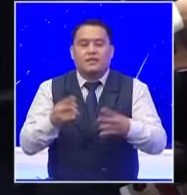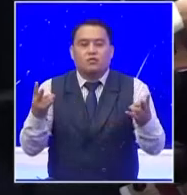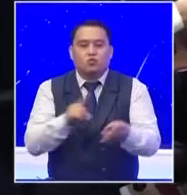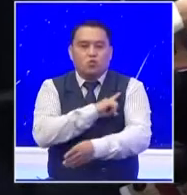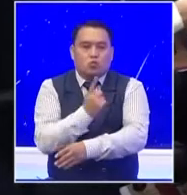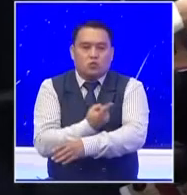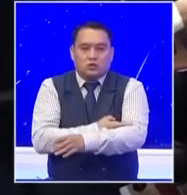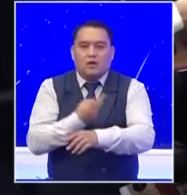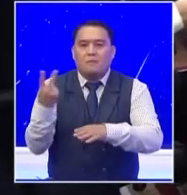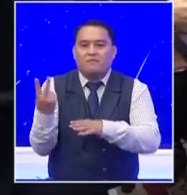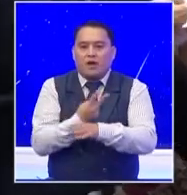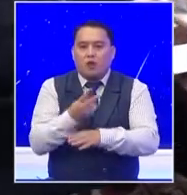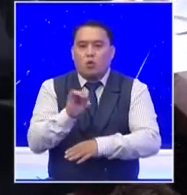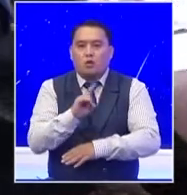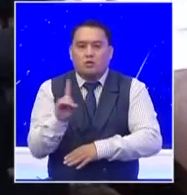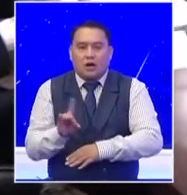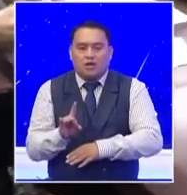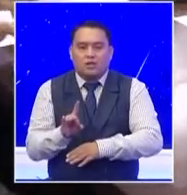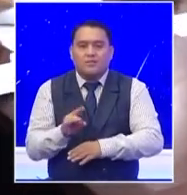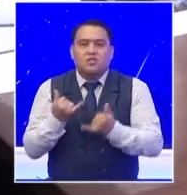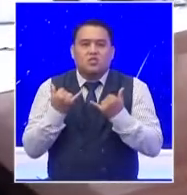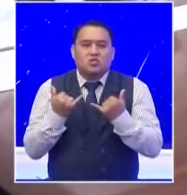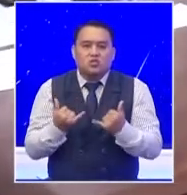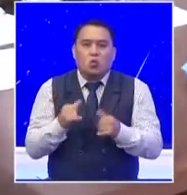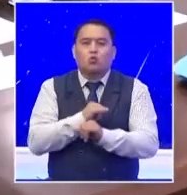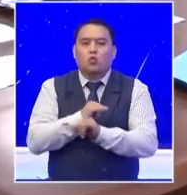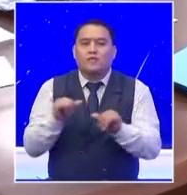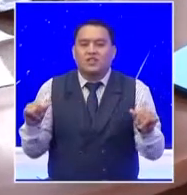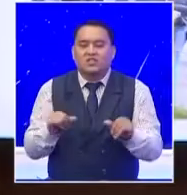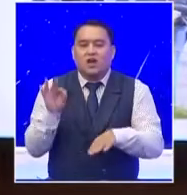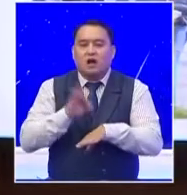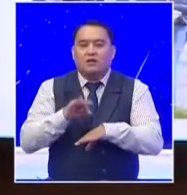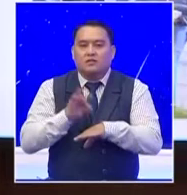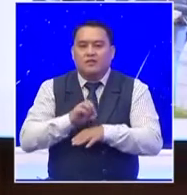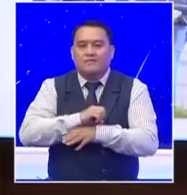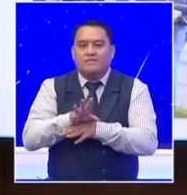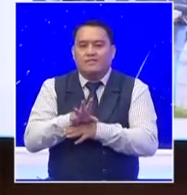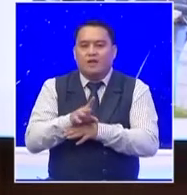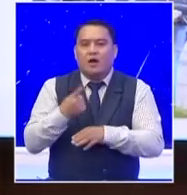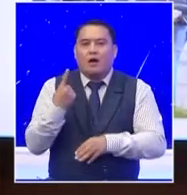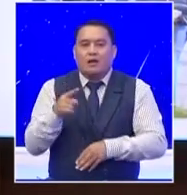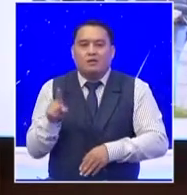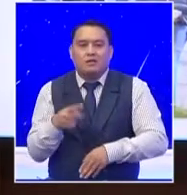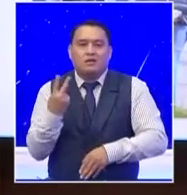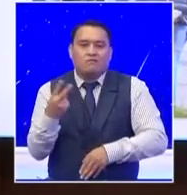словам премьера, пик заболевания пройден. Ежесуточный прирост подтвержденных случаев коронавирусной инфекции не